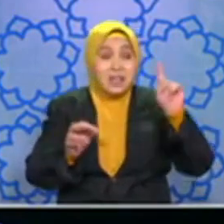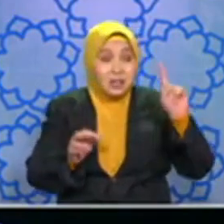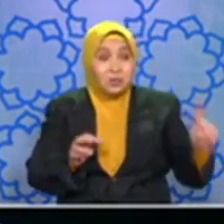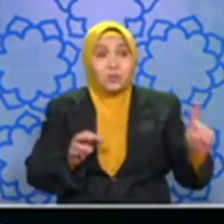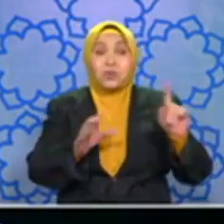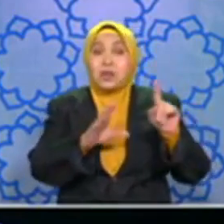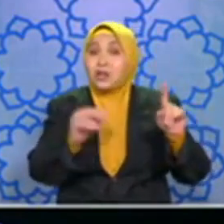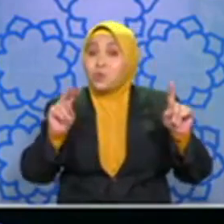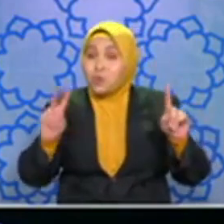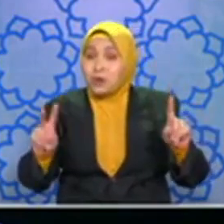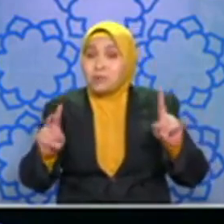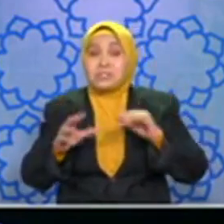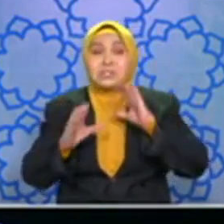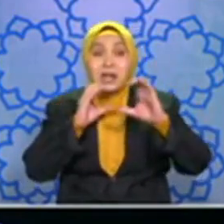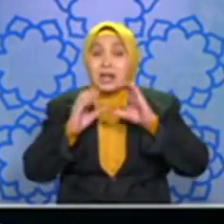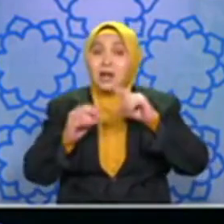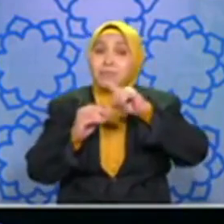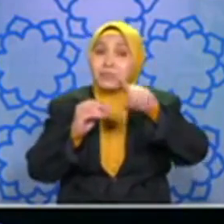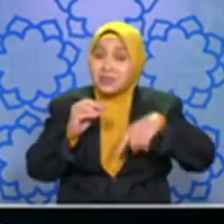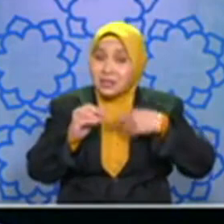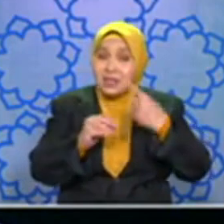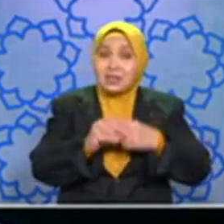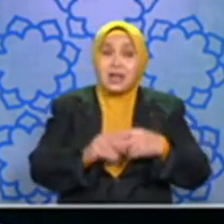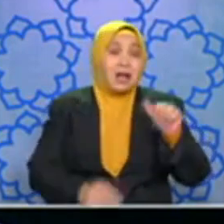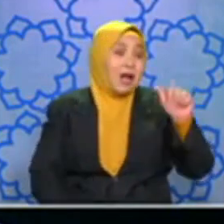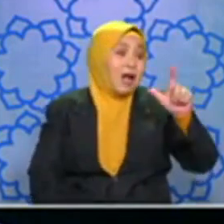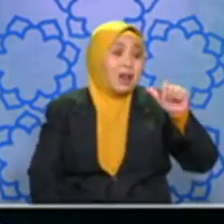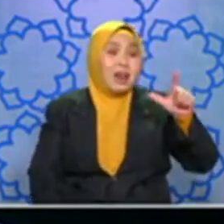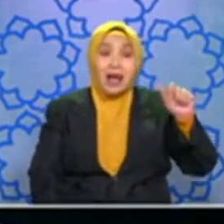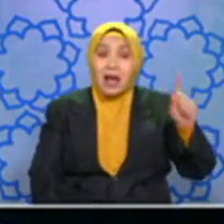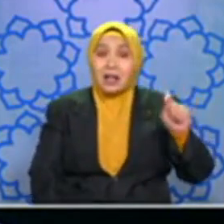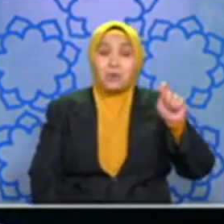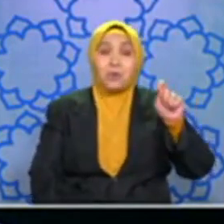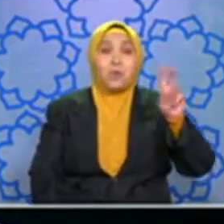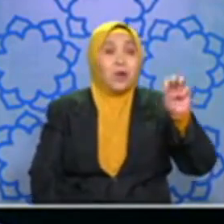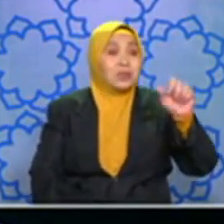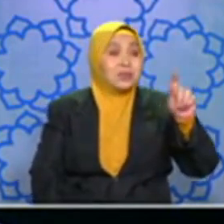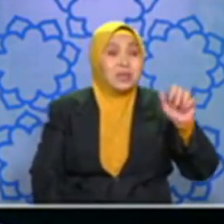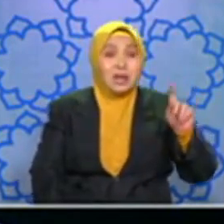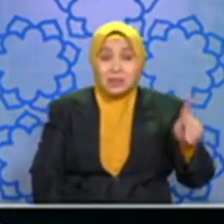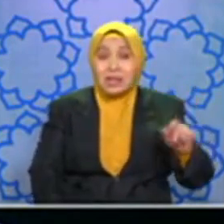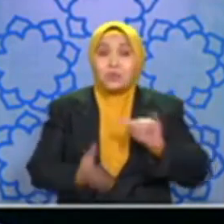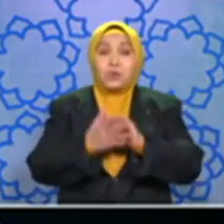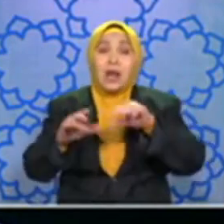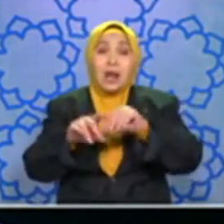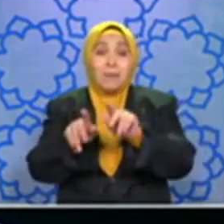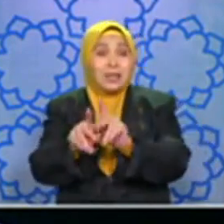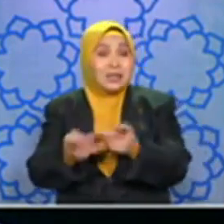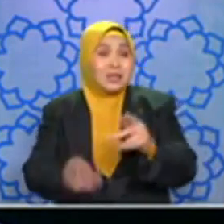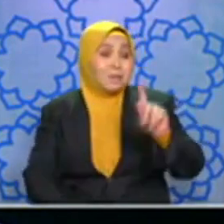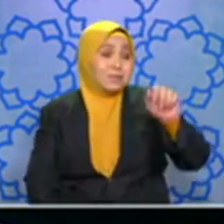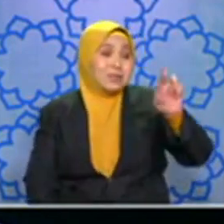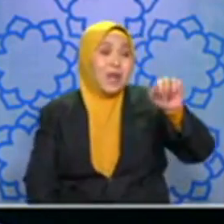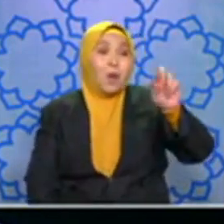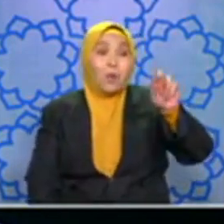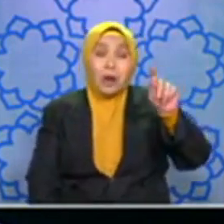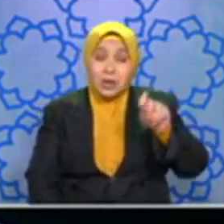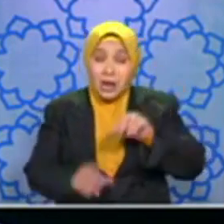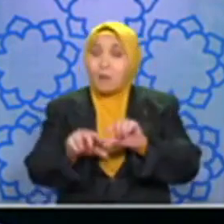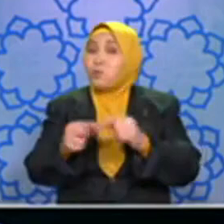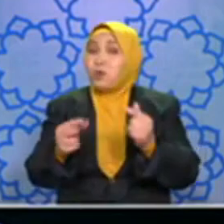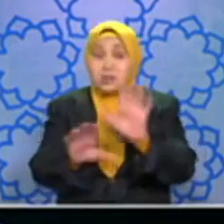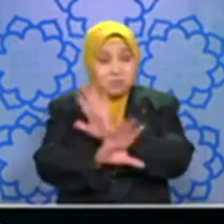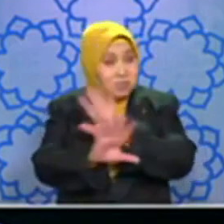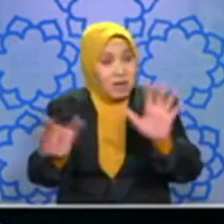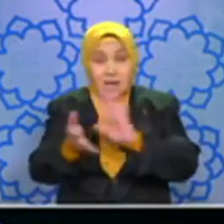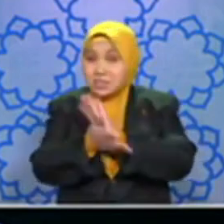itu bercakap tentang alla tattakhidhu min duni wakila, itu ajaran dalam Taurat. Di dalam Al-Quran juga, jangan